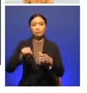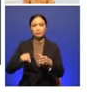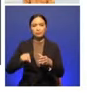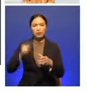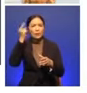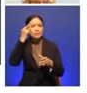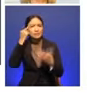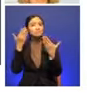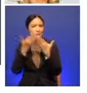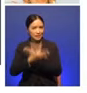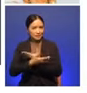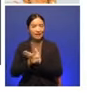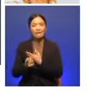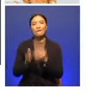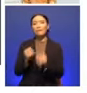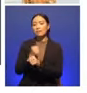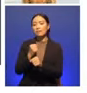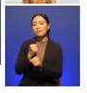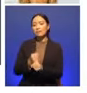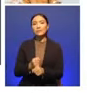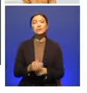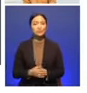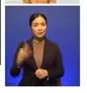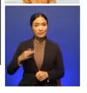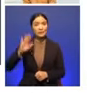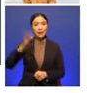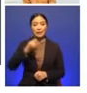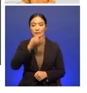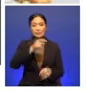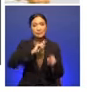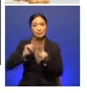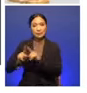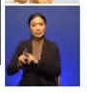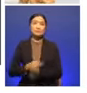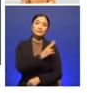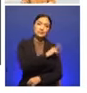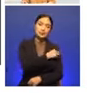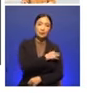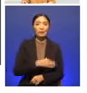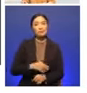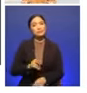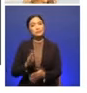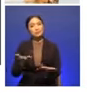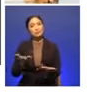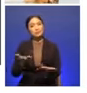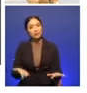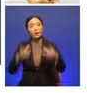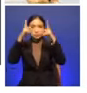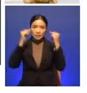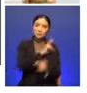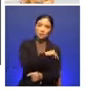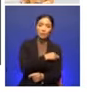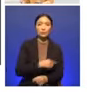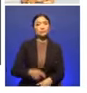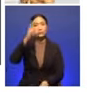ขาเริ่มรู้ว่าเมื่อเขาเปิดบ้านเมื่อมีอาสาสมัครหลากหลายอาชีพตั้งแต่หมอพยาบาลนะครับวิศวกรสถา